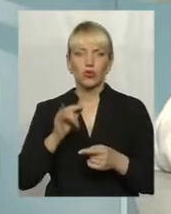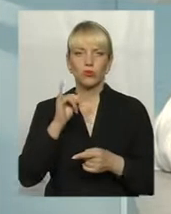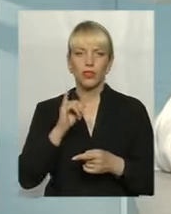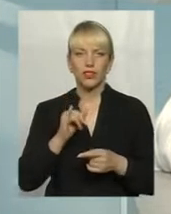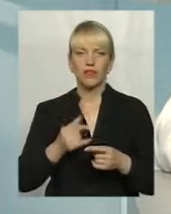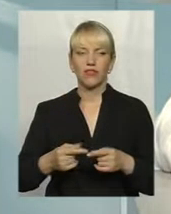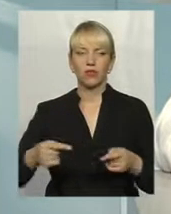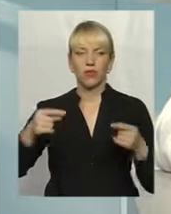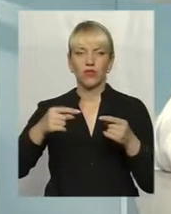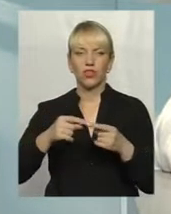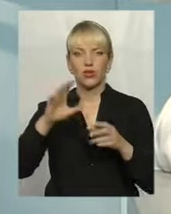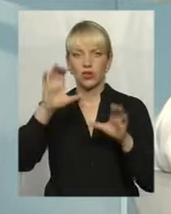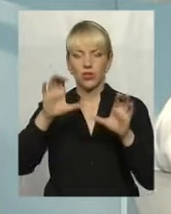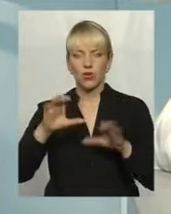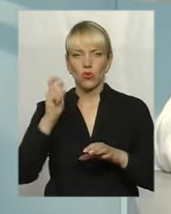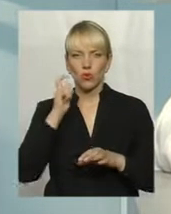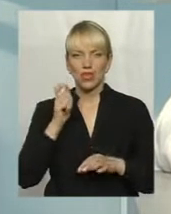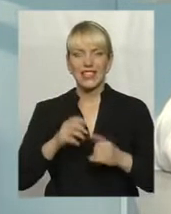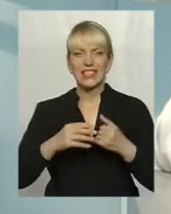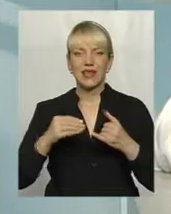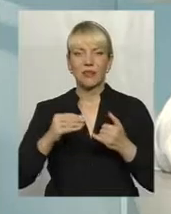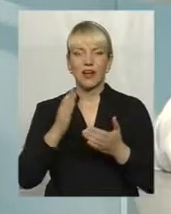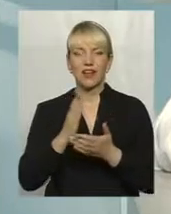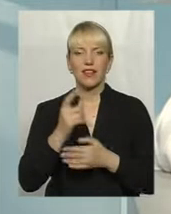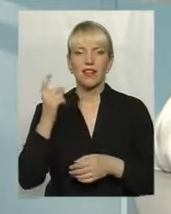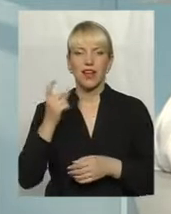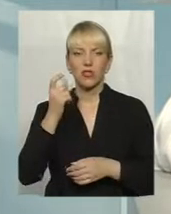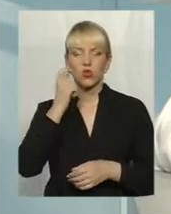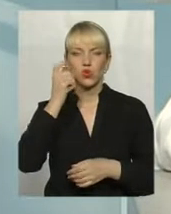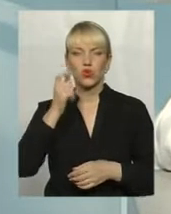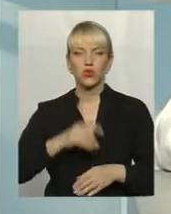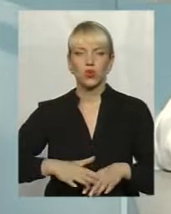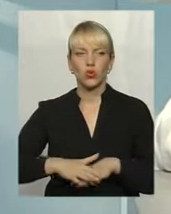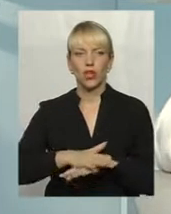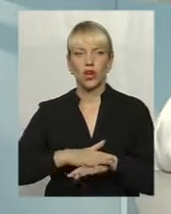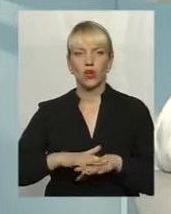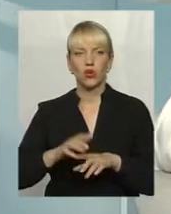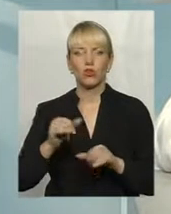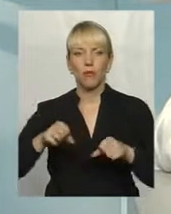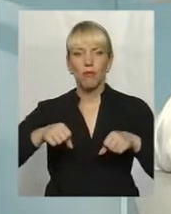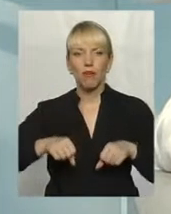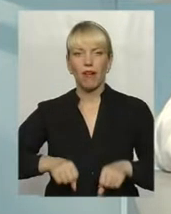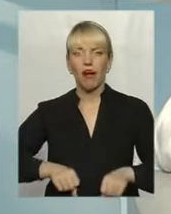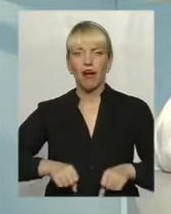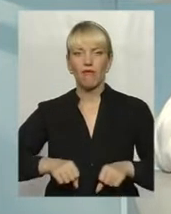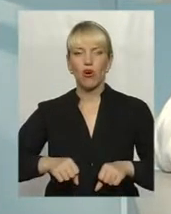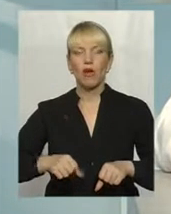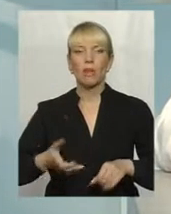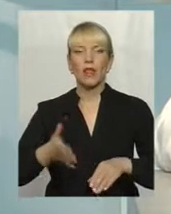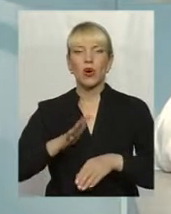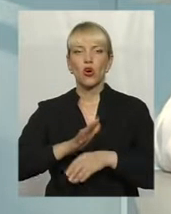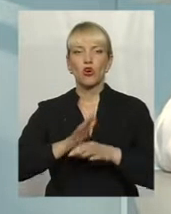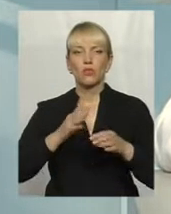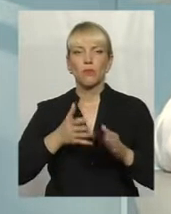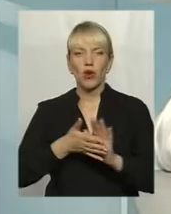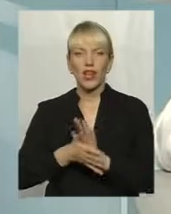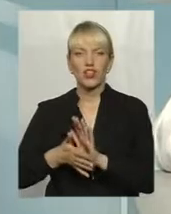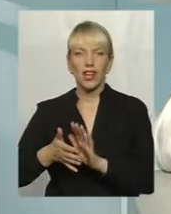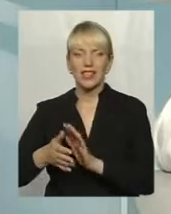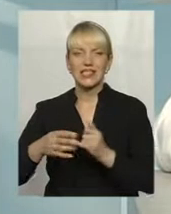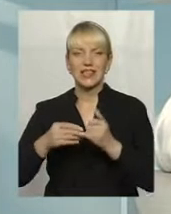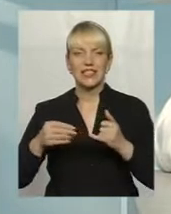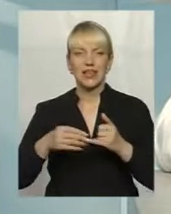нашої Конституції земля є власністю українського народу. Тому право розпоряджатися землею і типом, який має